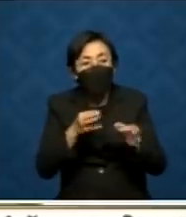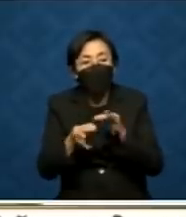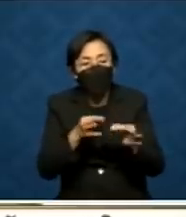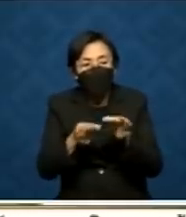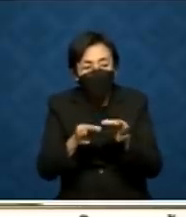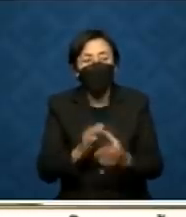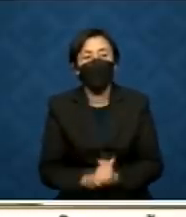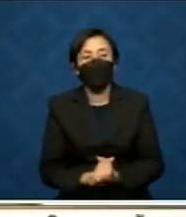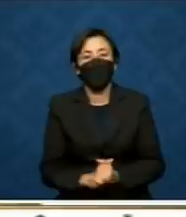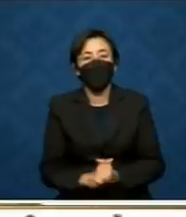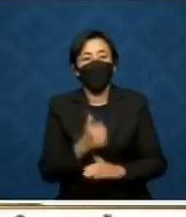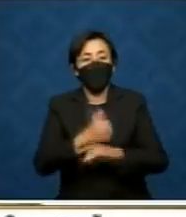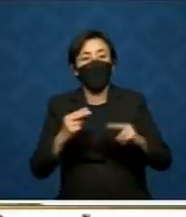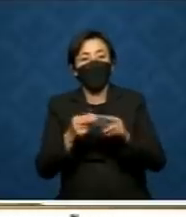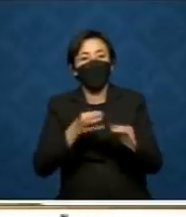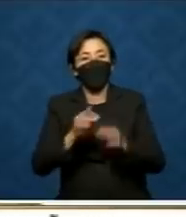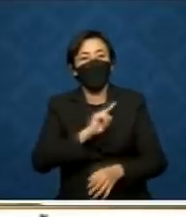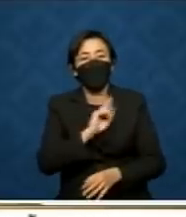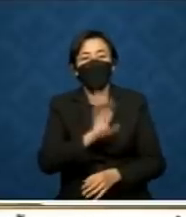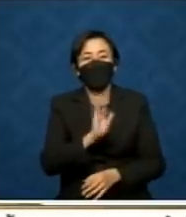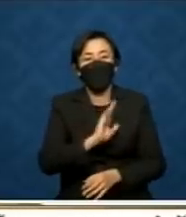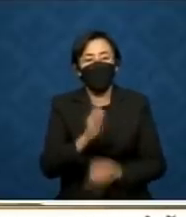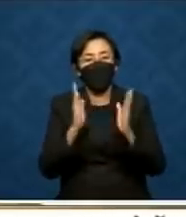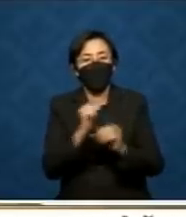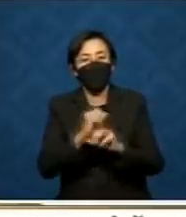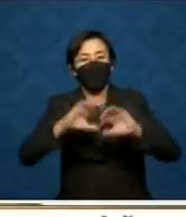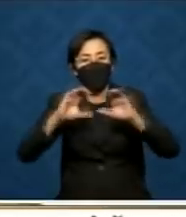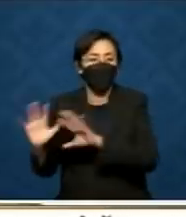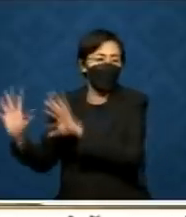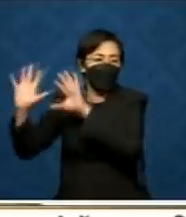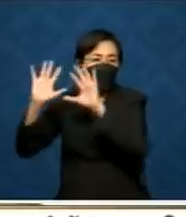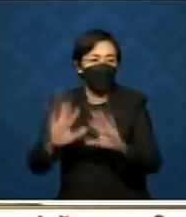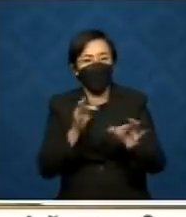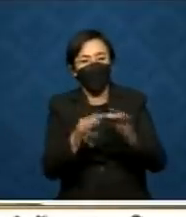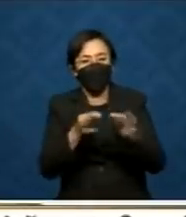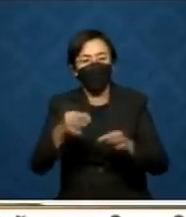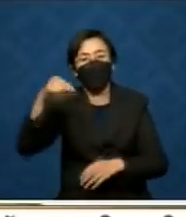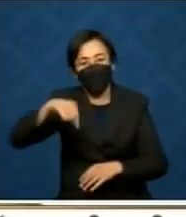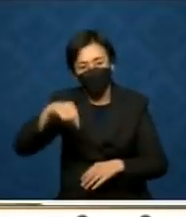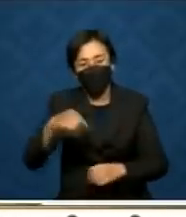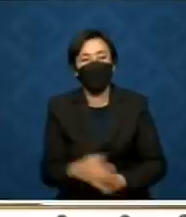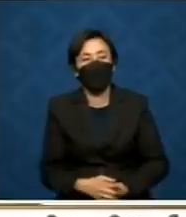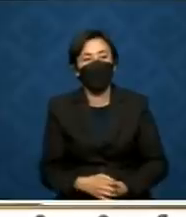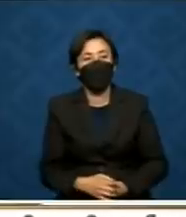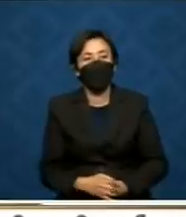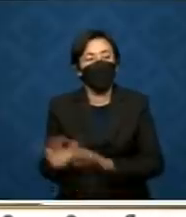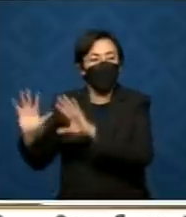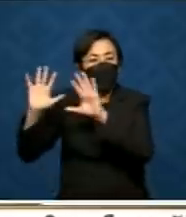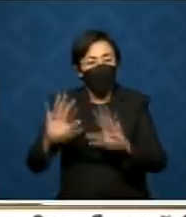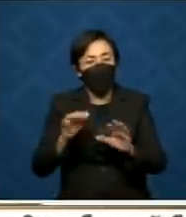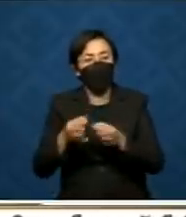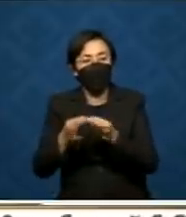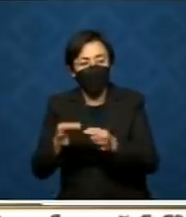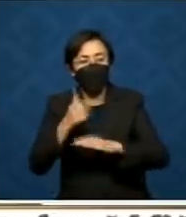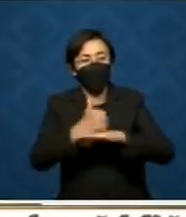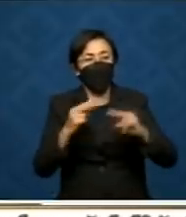ๆไม่มาด้วยตัวเองด้วยเอาค่าการมาทั้งกลมทั้งกองเลยมาขี้แกล้งที่นี่เต็มเลยเราไม่ขี้แจง